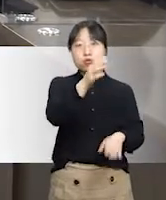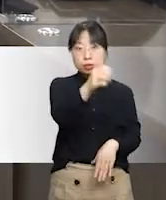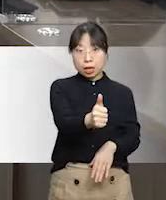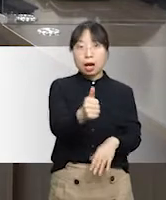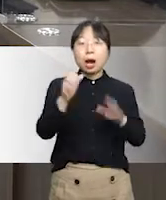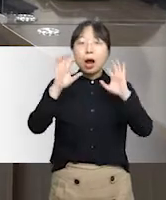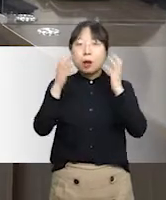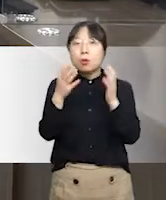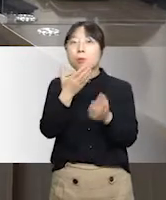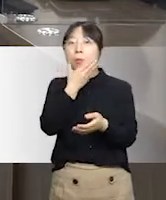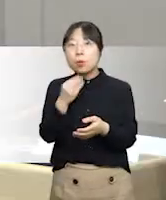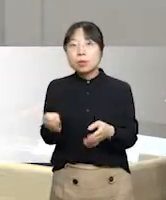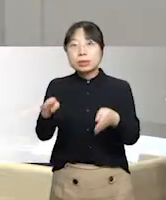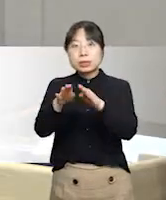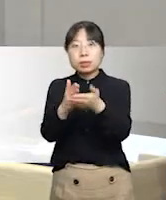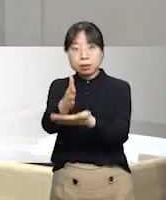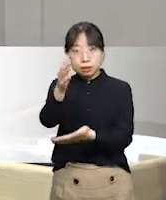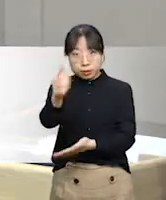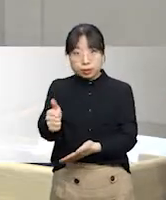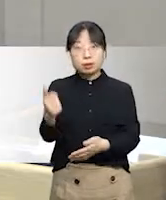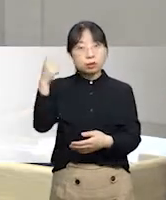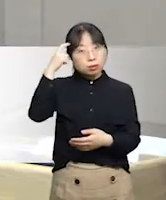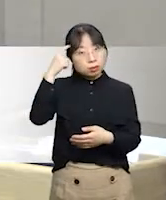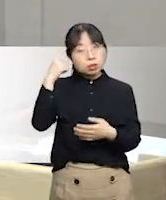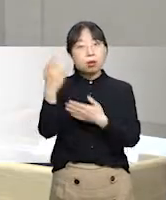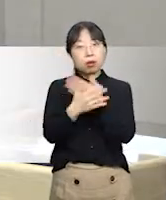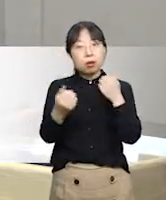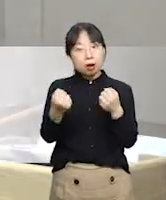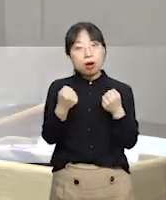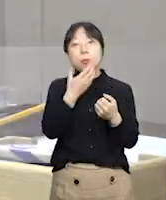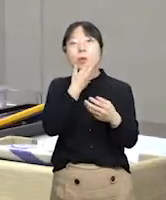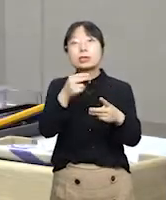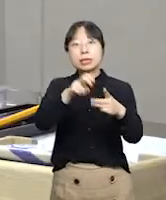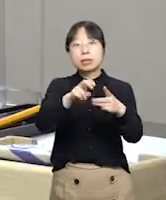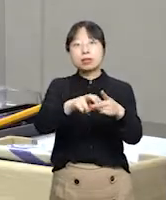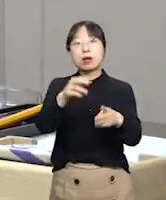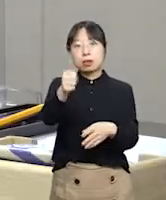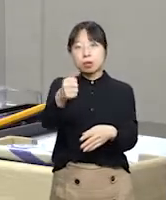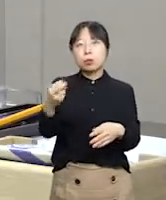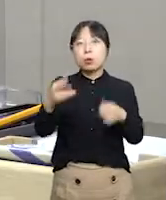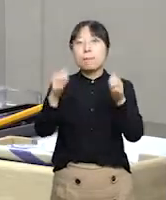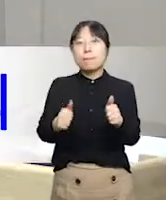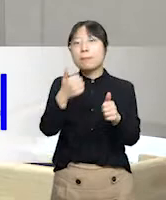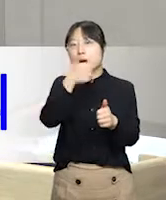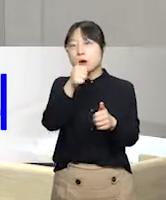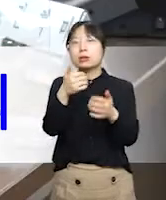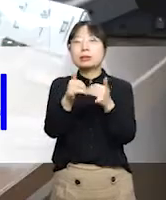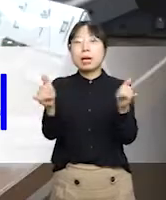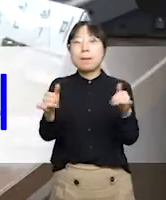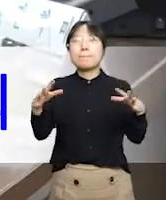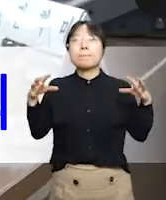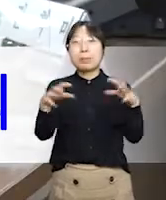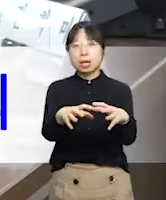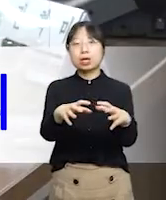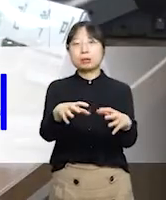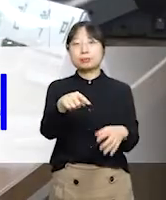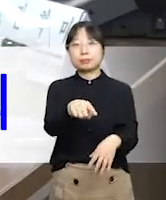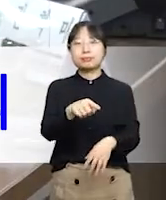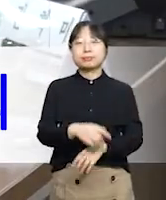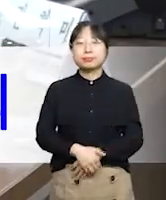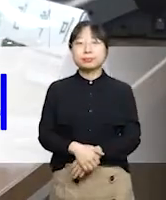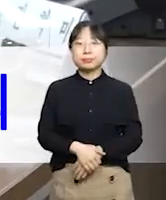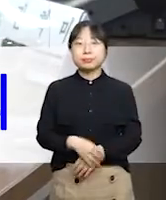아동보호전문기관, 정신건강복지센터 관계자 및 변호사 등으로 구성됐는데요. 이들은 2022년 10월까지